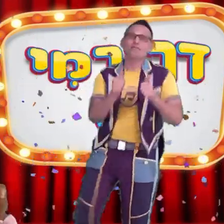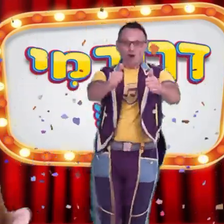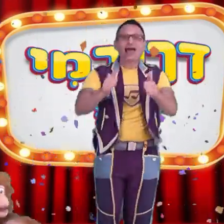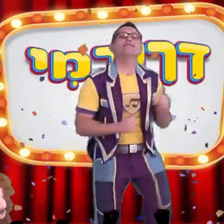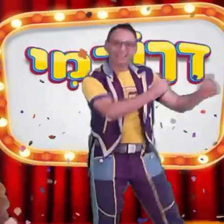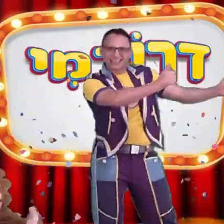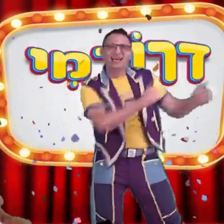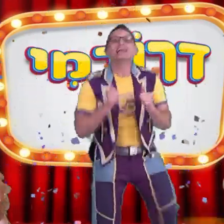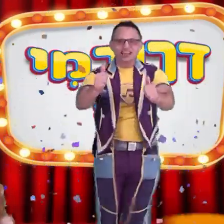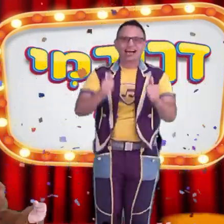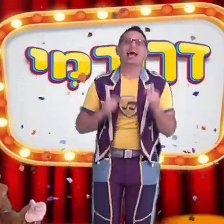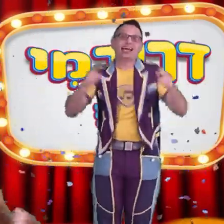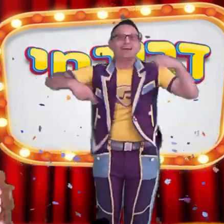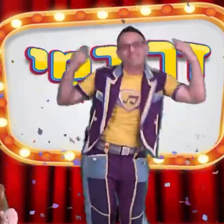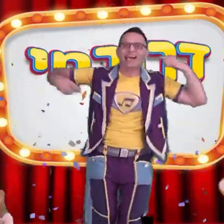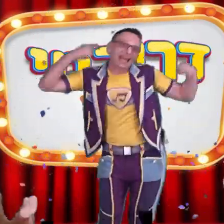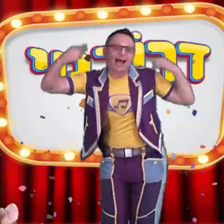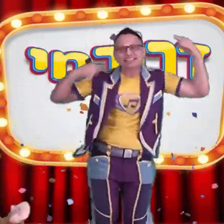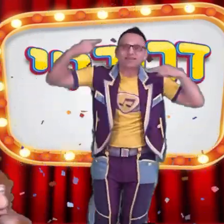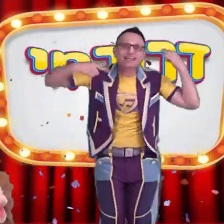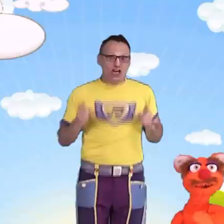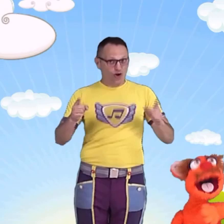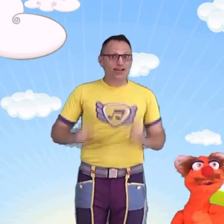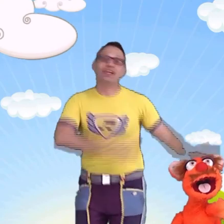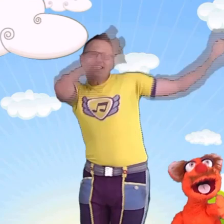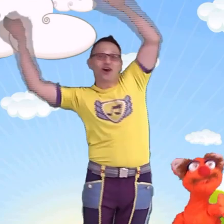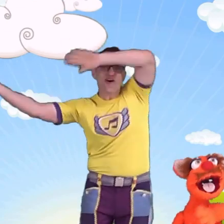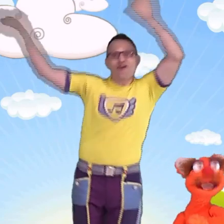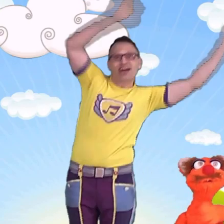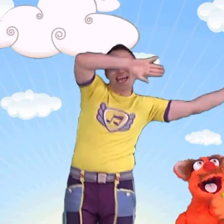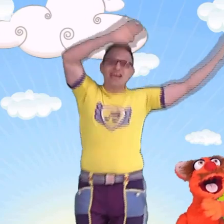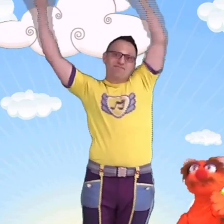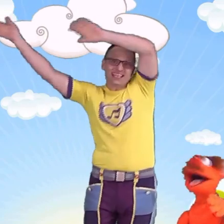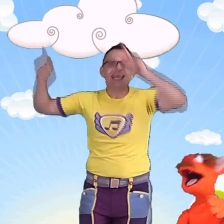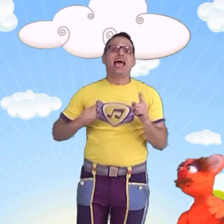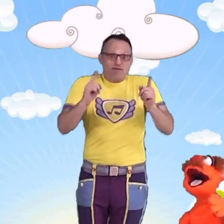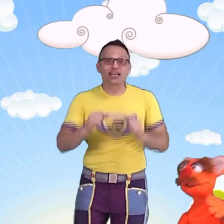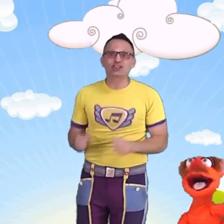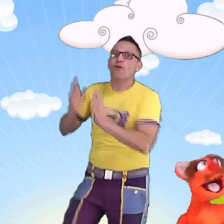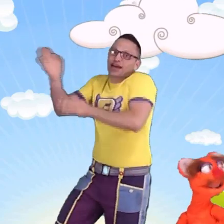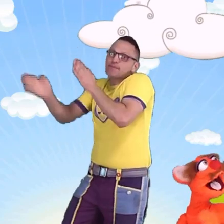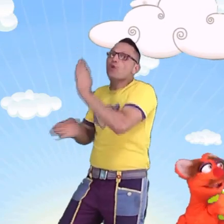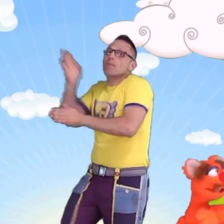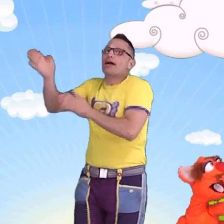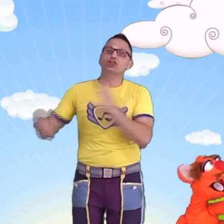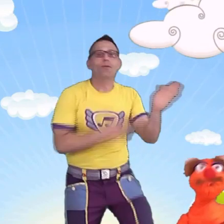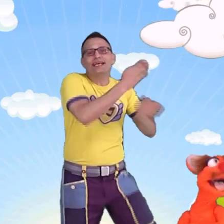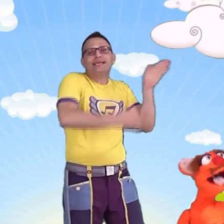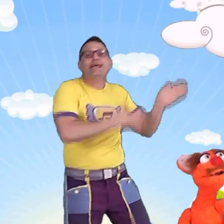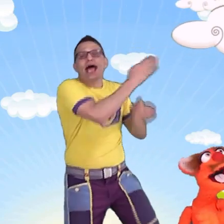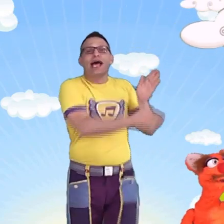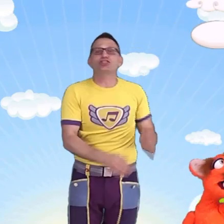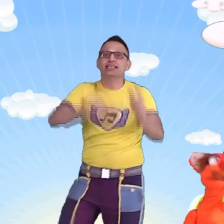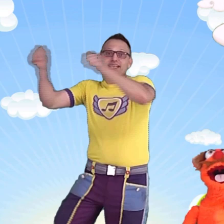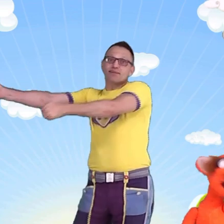השירים הם עולמי, שר לכם ולעצמי. קוראים לי דרורמי, מה שלומכם ומה